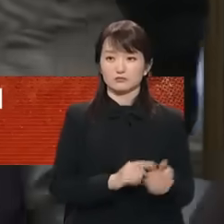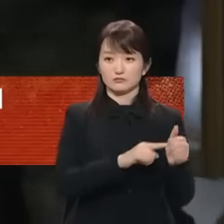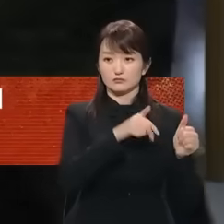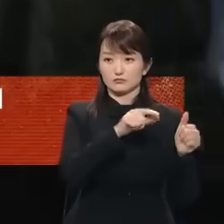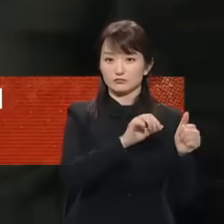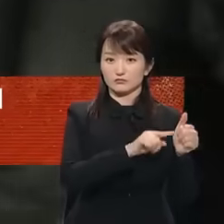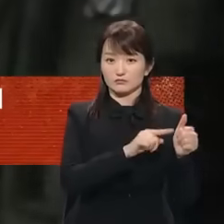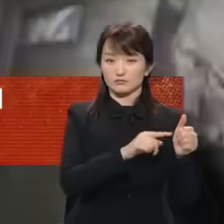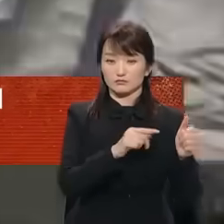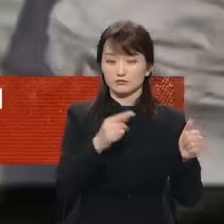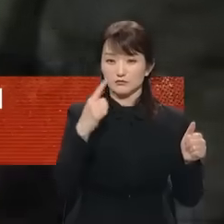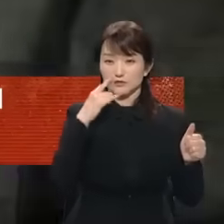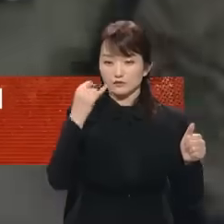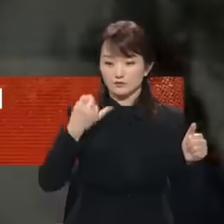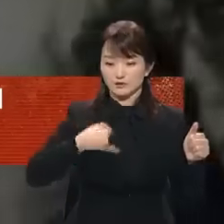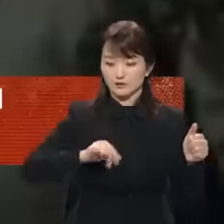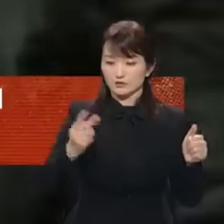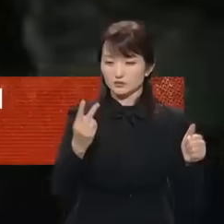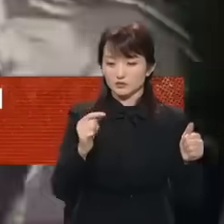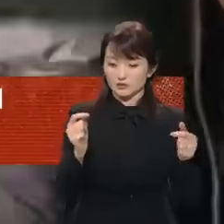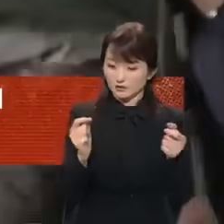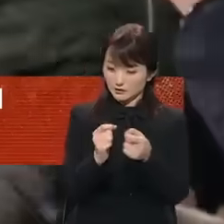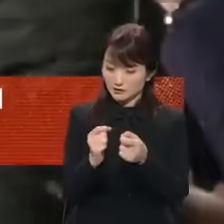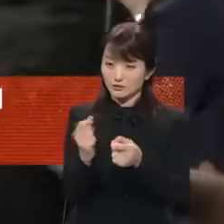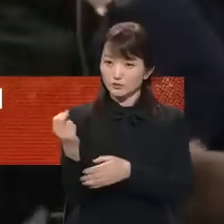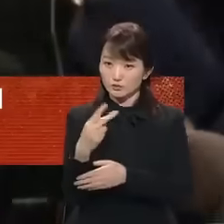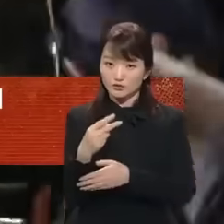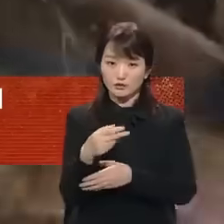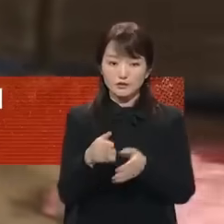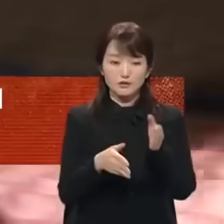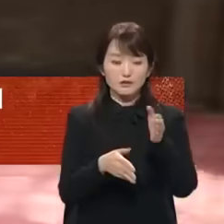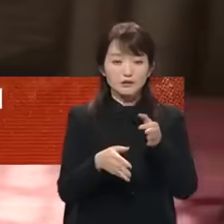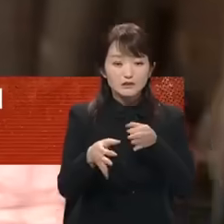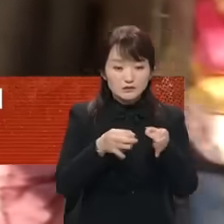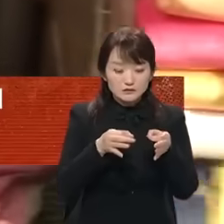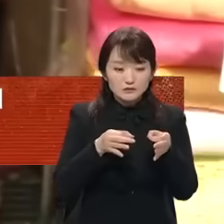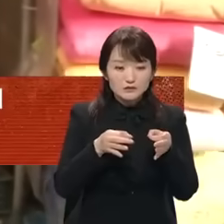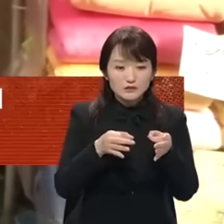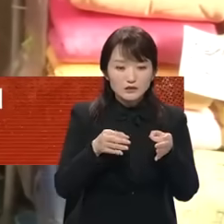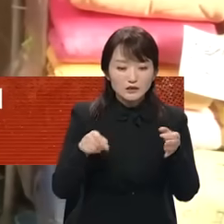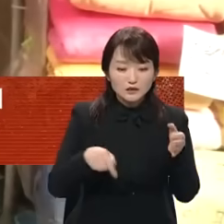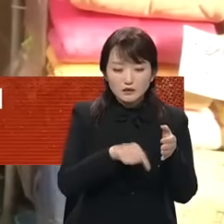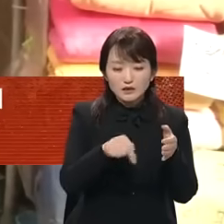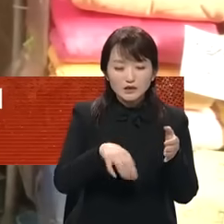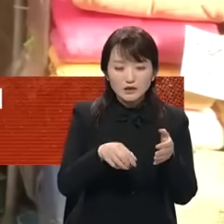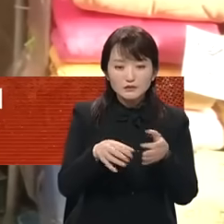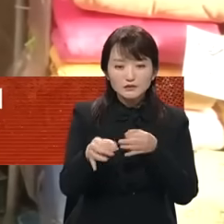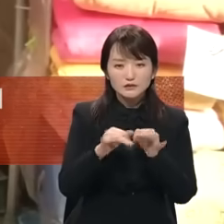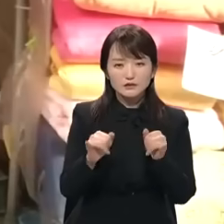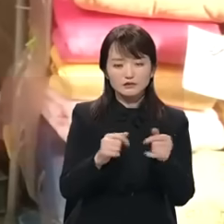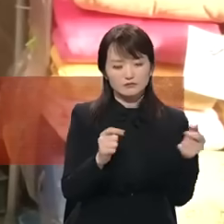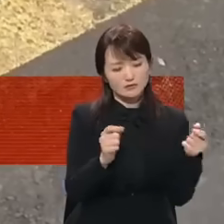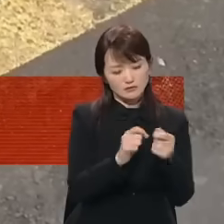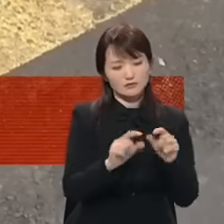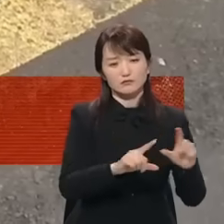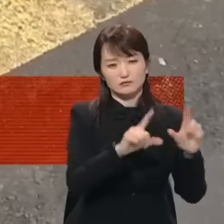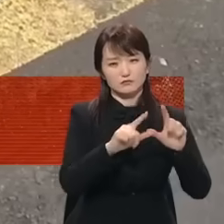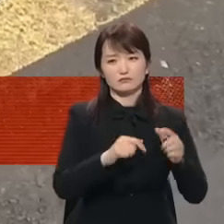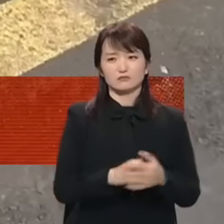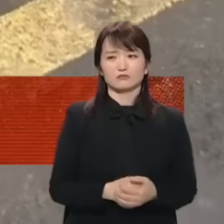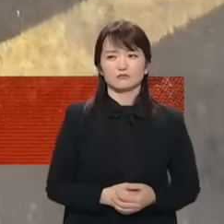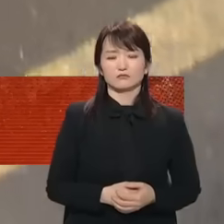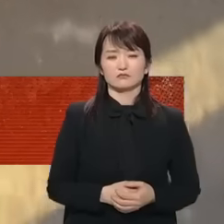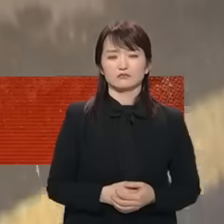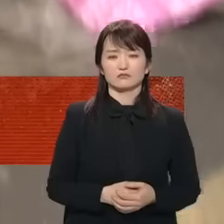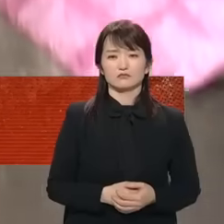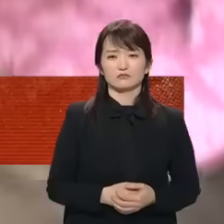같은 경우에는 두 모녀음 웠던게 아니라 시장 상인들 고도 거의 가족처럼 지냈다고 하고요 그래서 뭐 너무 뼈 너무